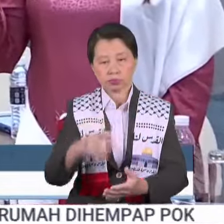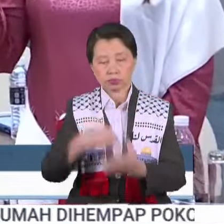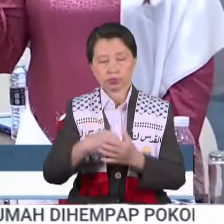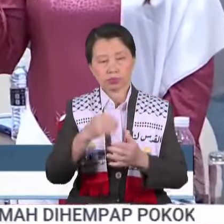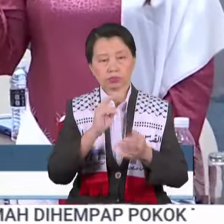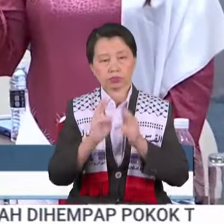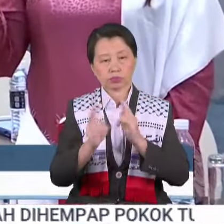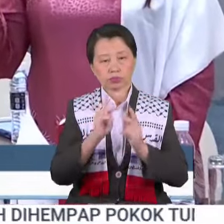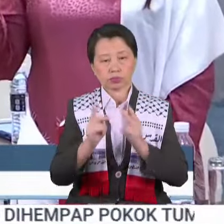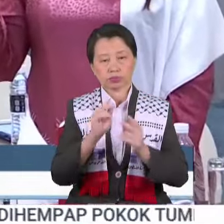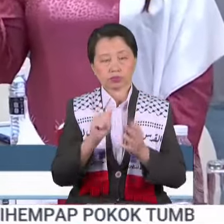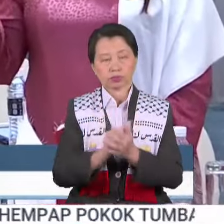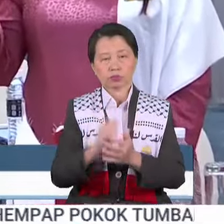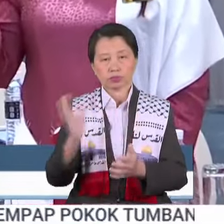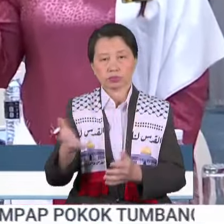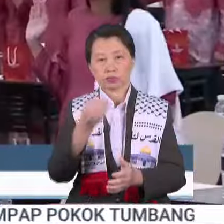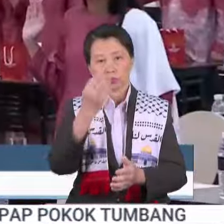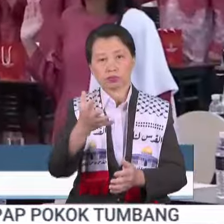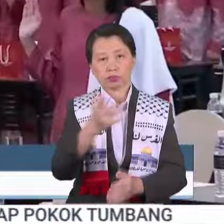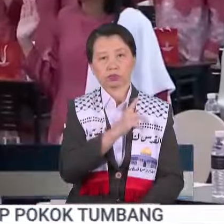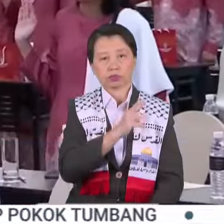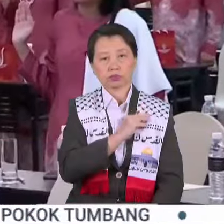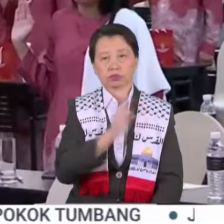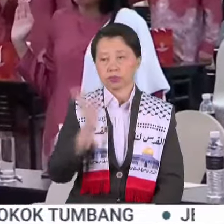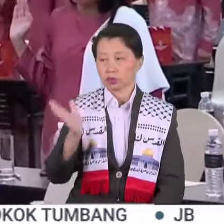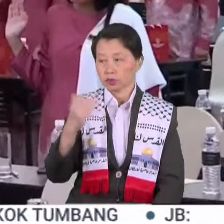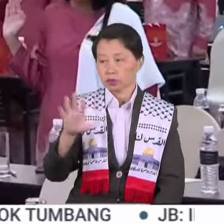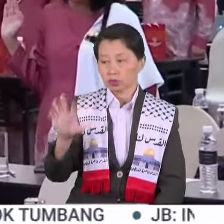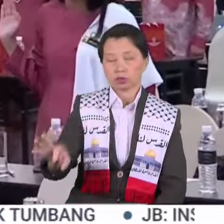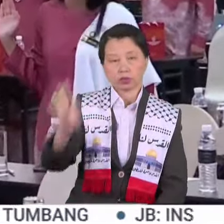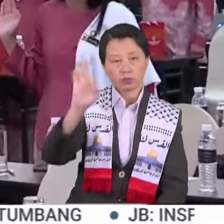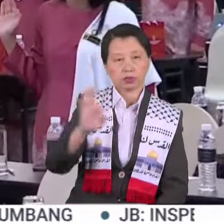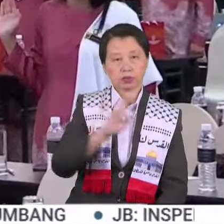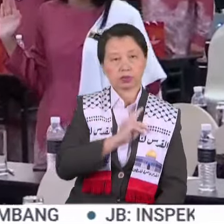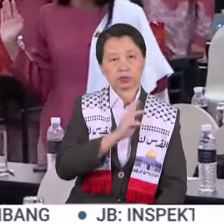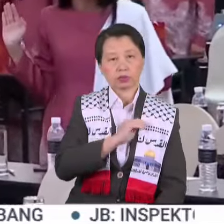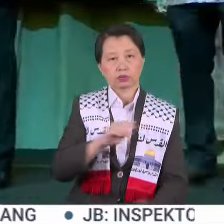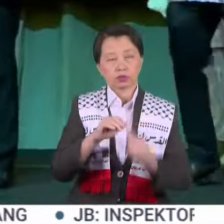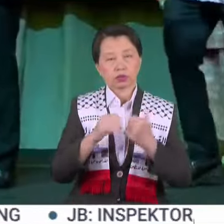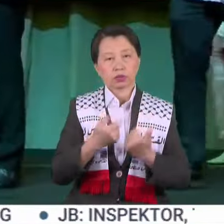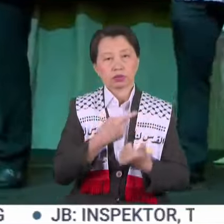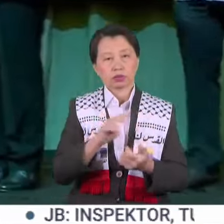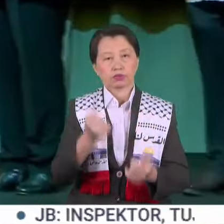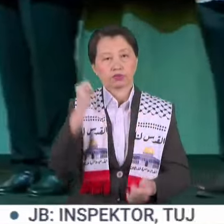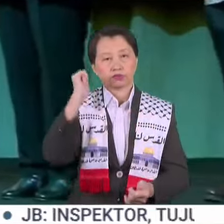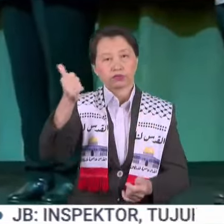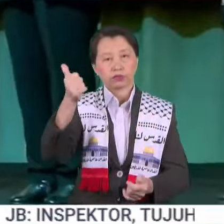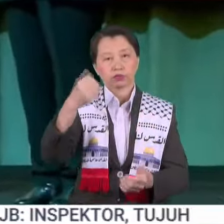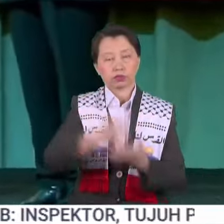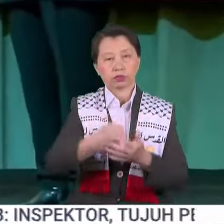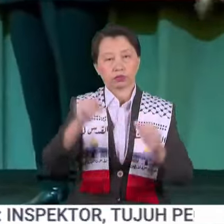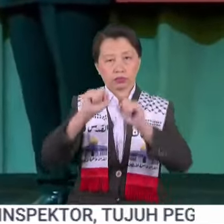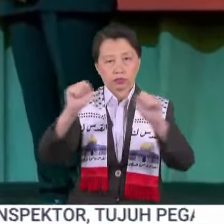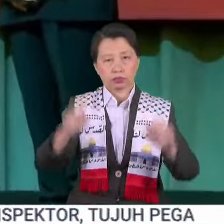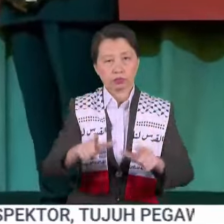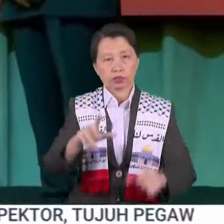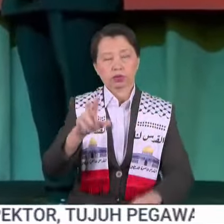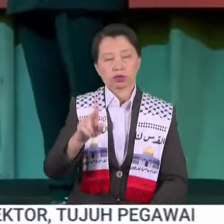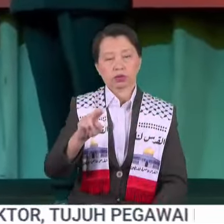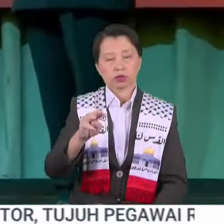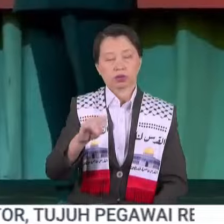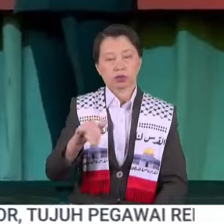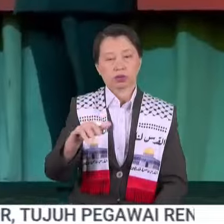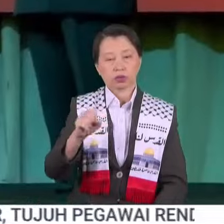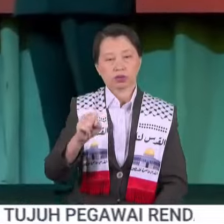ucapannya, Dato' Sri Karim memberitahu kementerian beliau telah dipilih sebagai salah satu agensi perintis dalam pensijilan